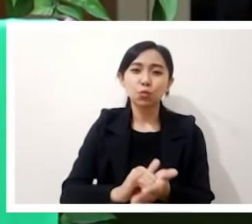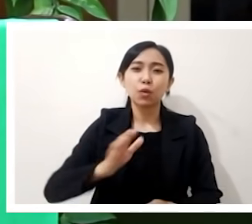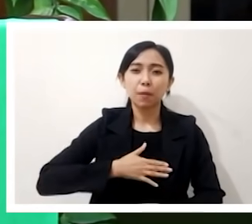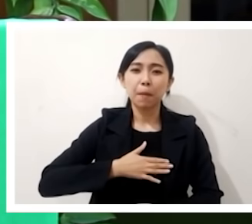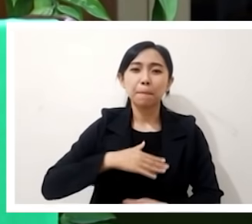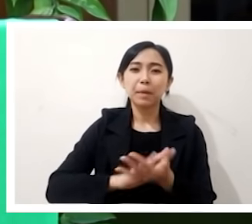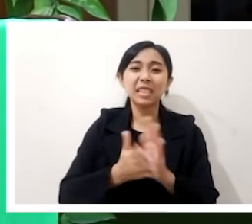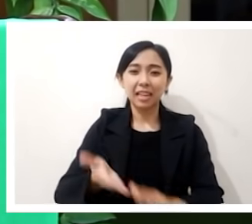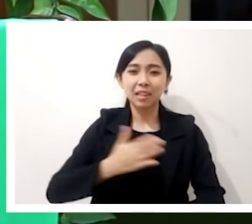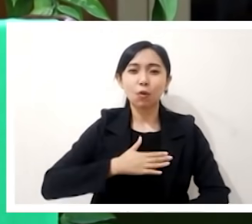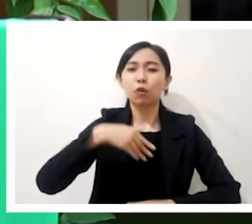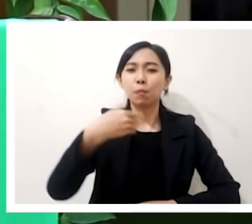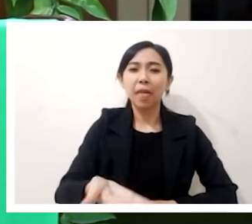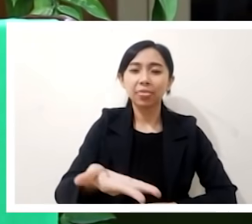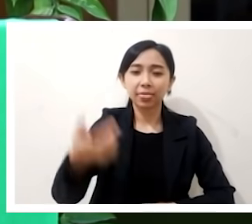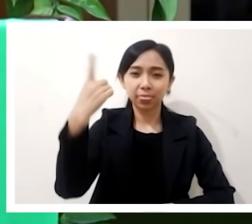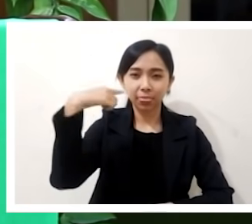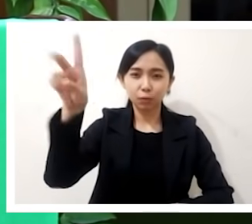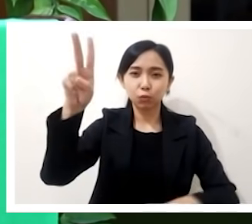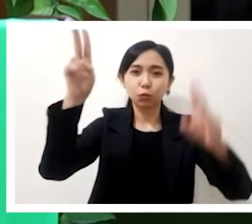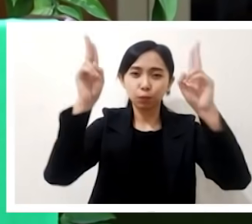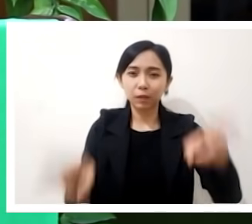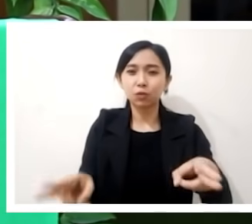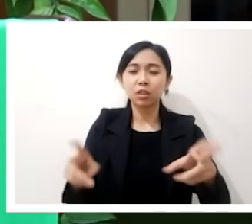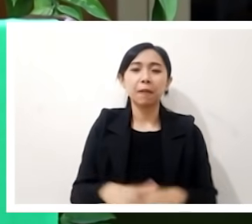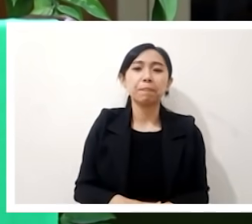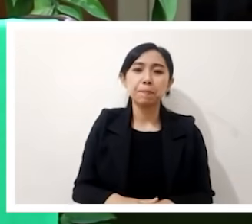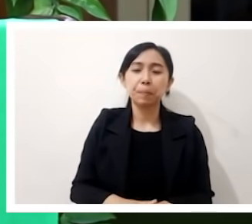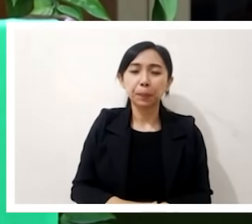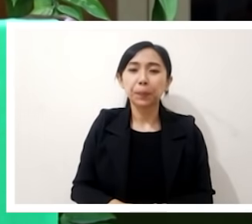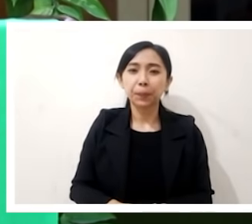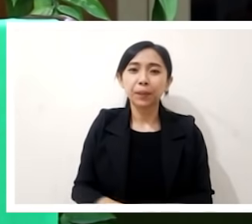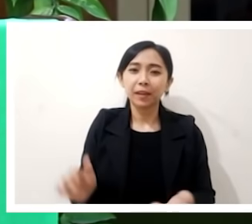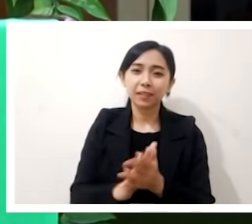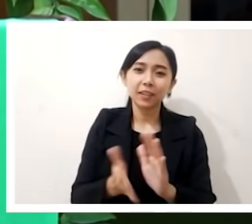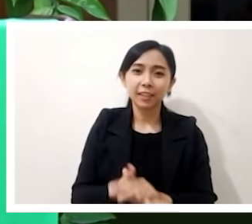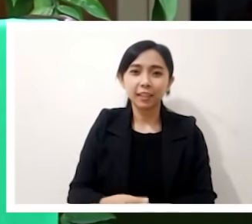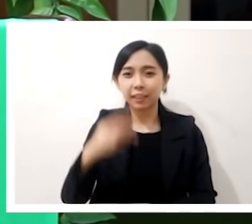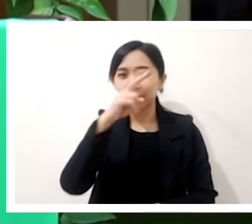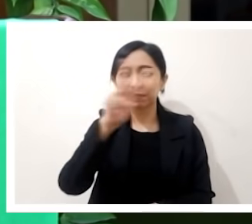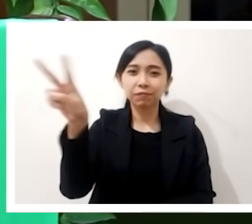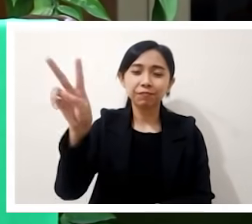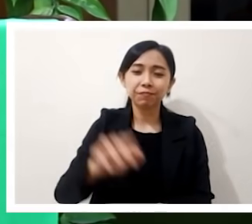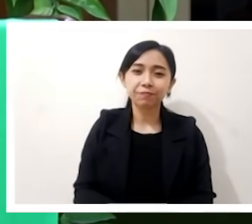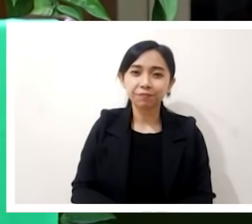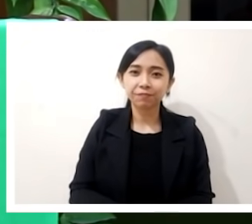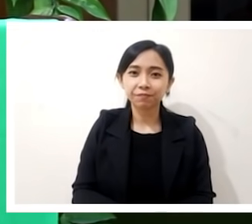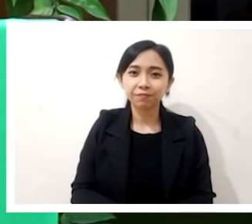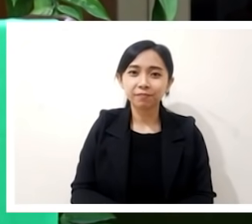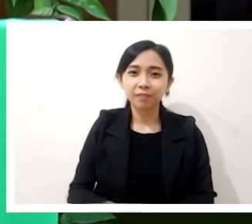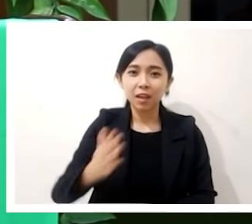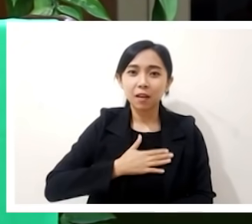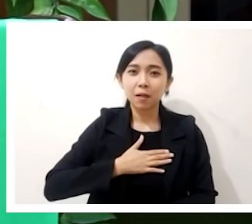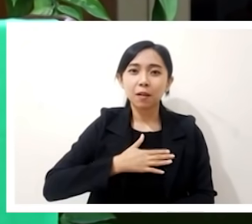bagi penebusan dosa. Di sini kita belajar dua konsep yang berbeda. Korban